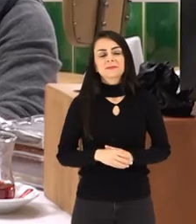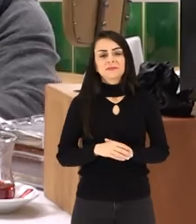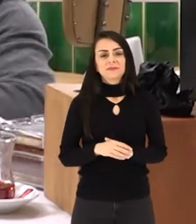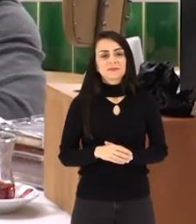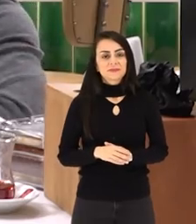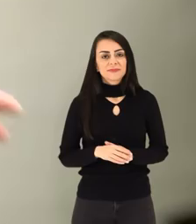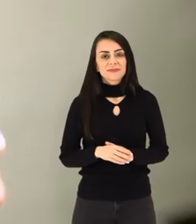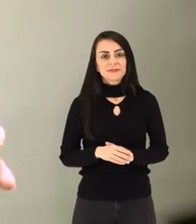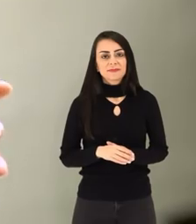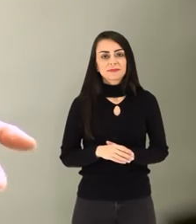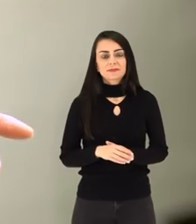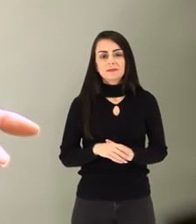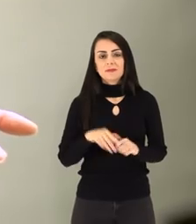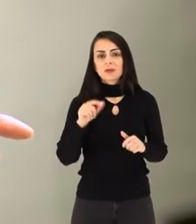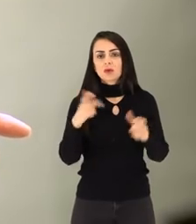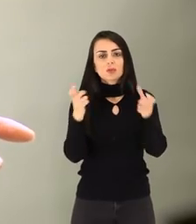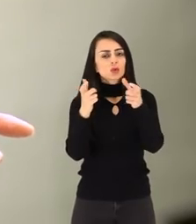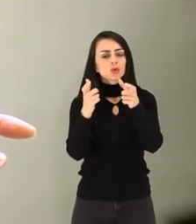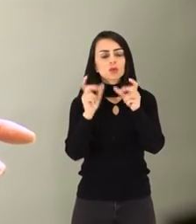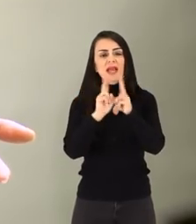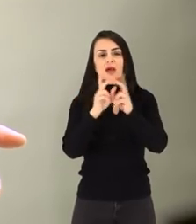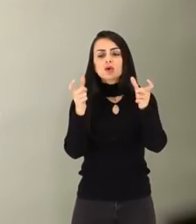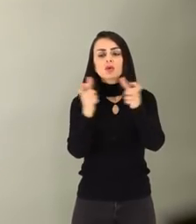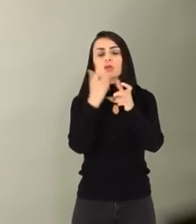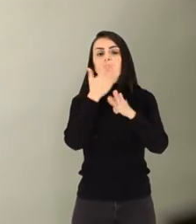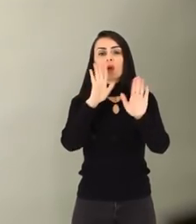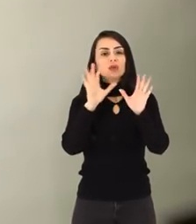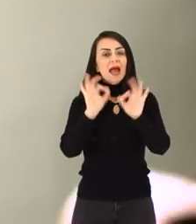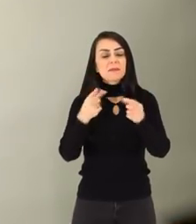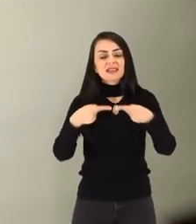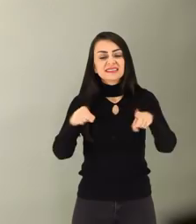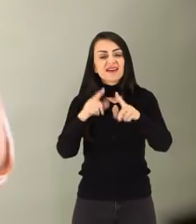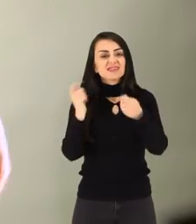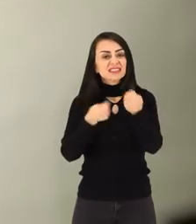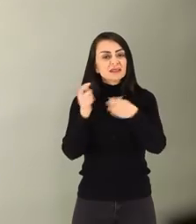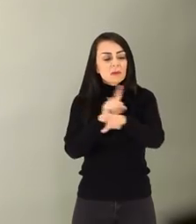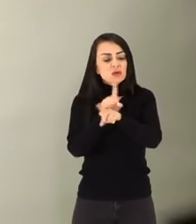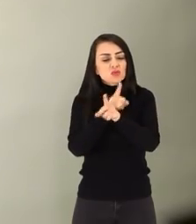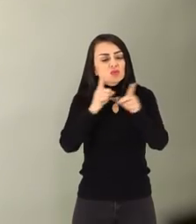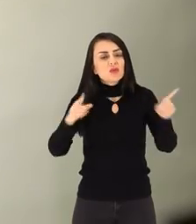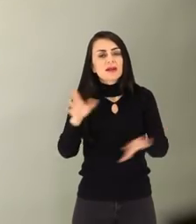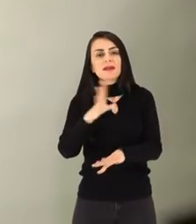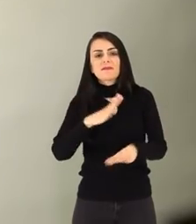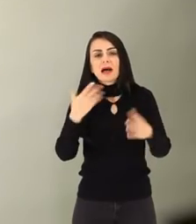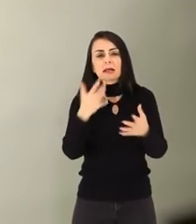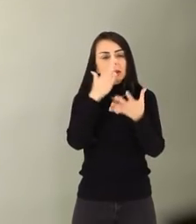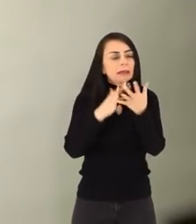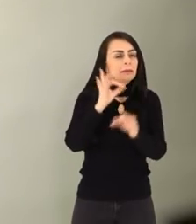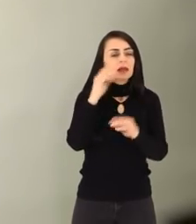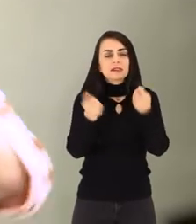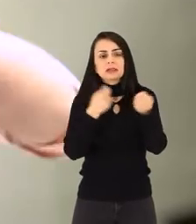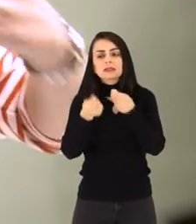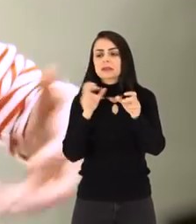Evet. O öyle bir topluluk falan yoktu. Zaten hep sınava çalışma süreçleri. O esnalarda kimle çalışabiliriz,